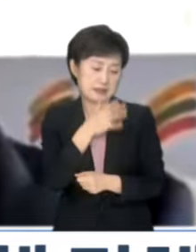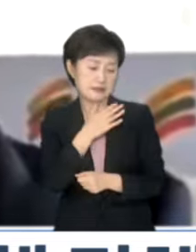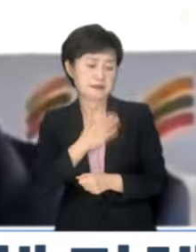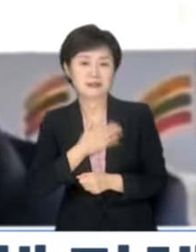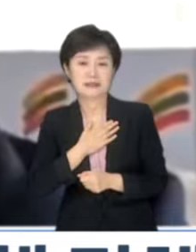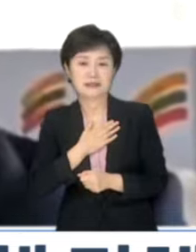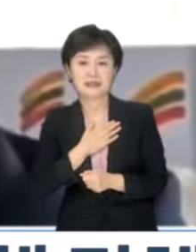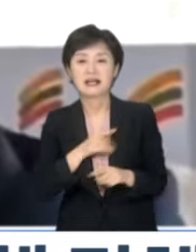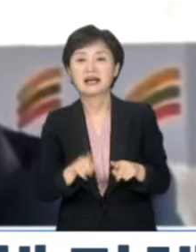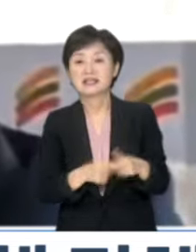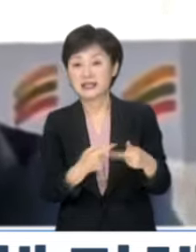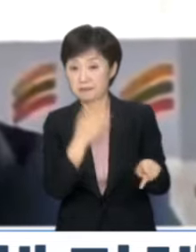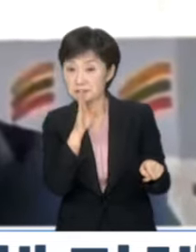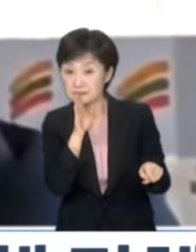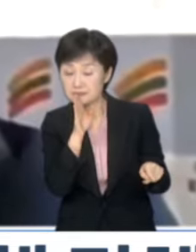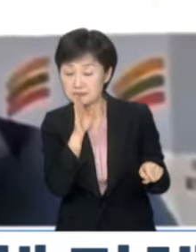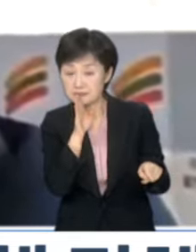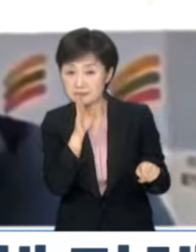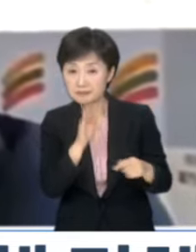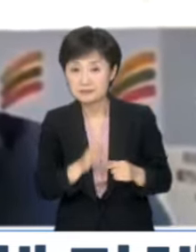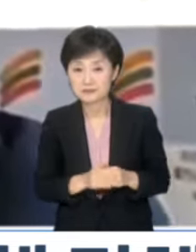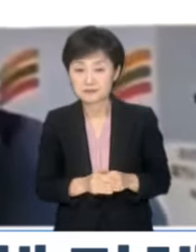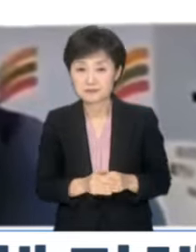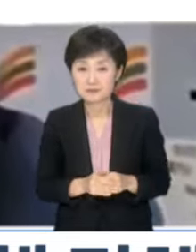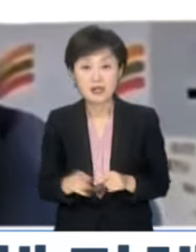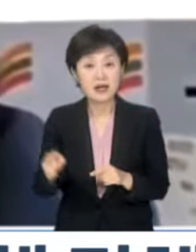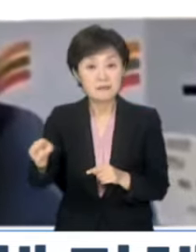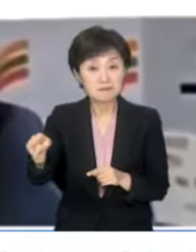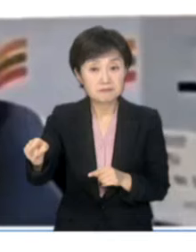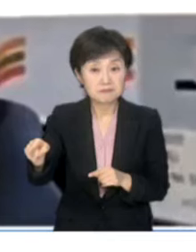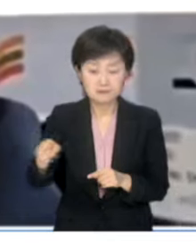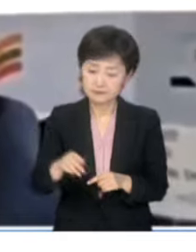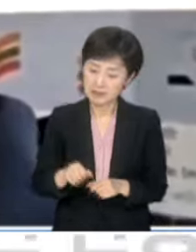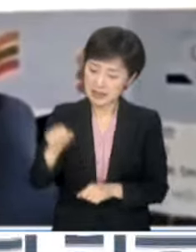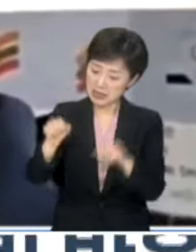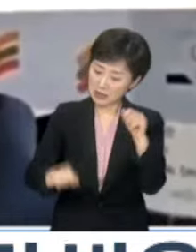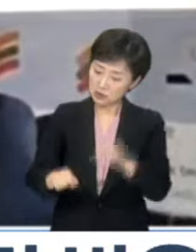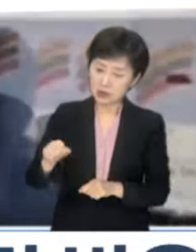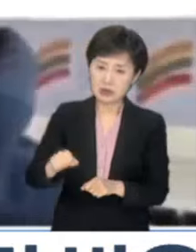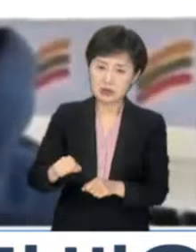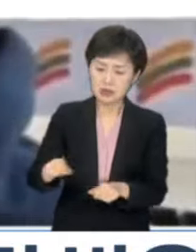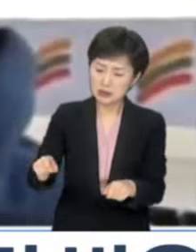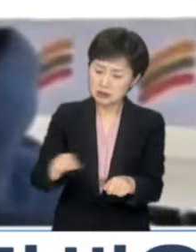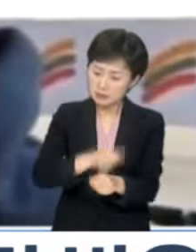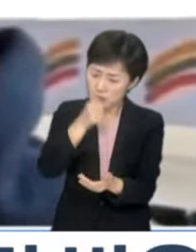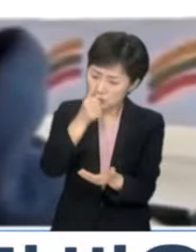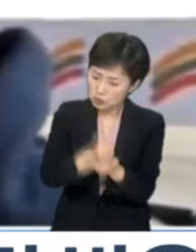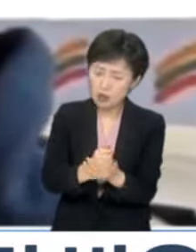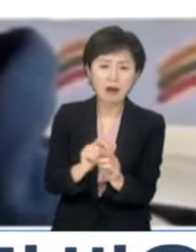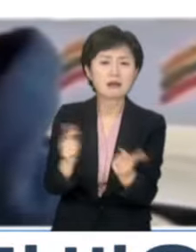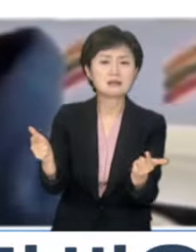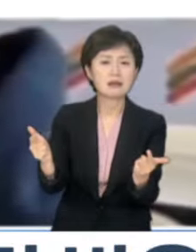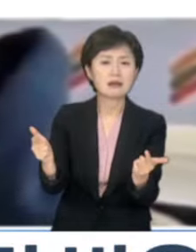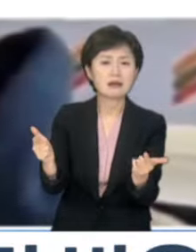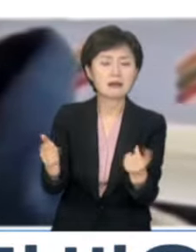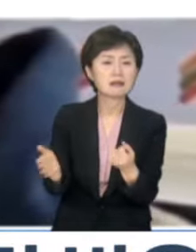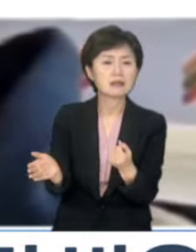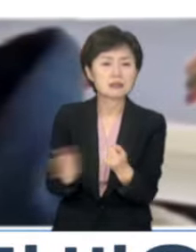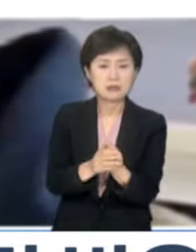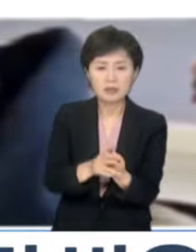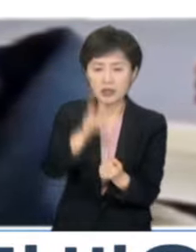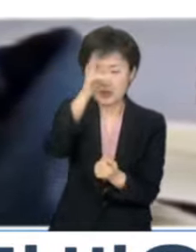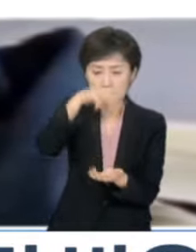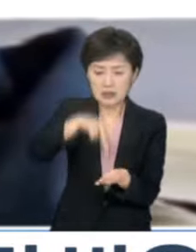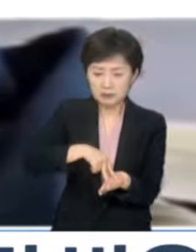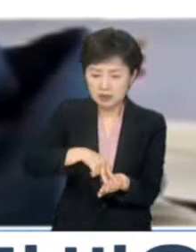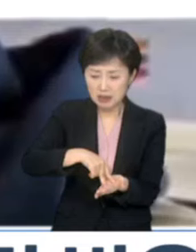없고요. 네. 이게 사실은 뭐 이 해당 유튜버가 어떤 특정한 범죄를 저지른 것이 아니기 때문에 수사당국에서는 직접적인 수사